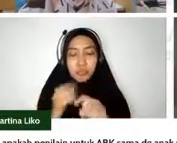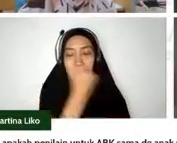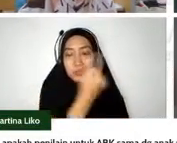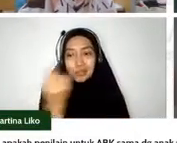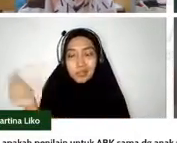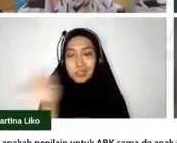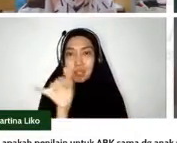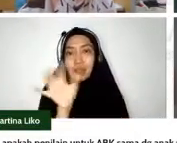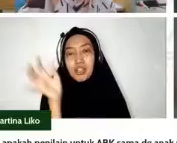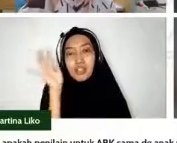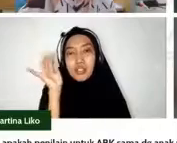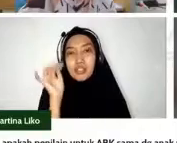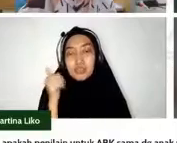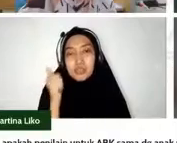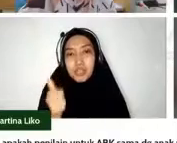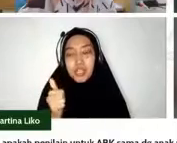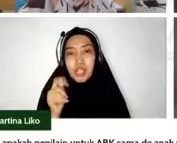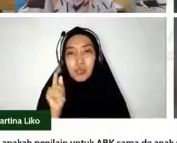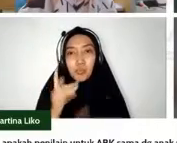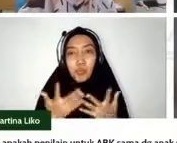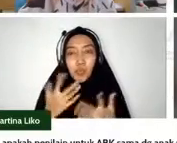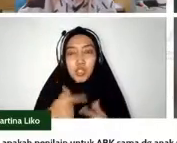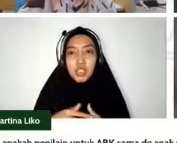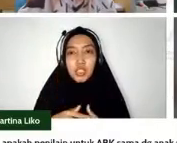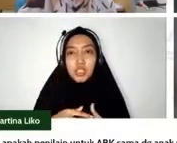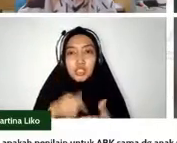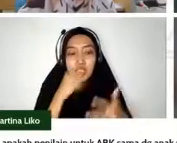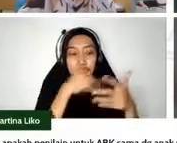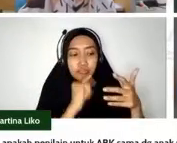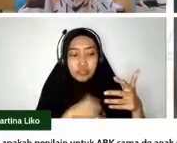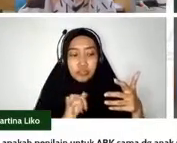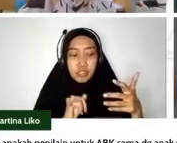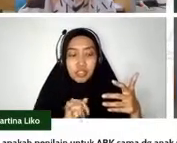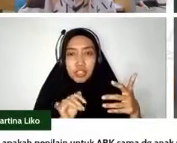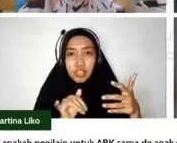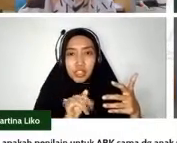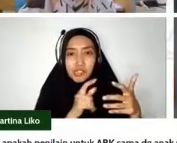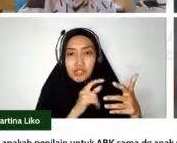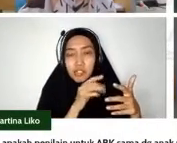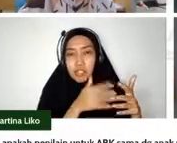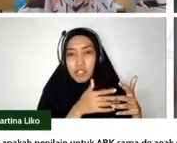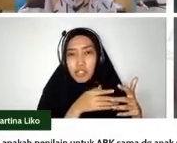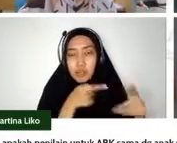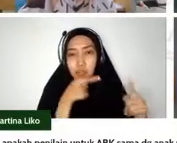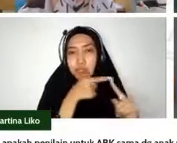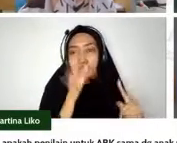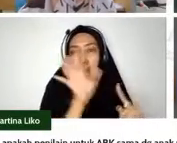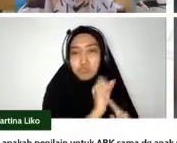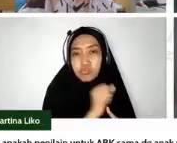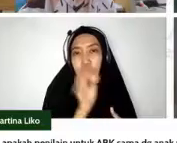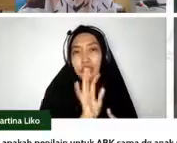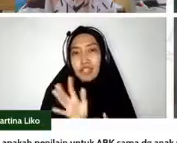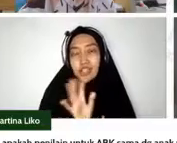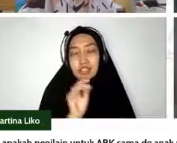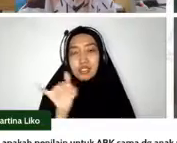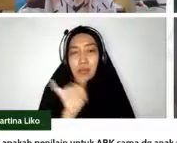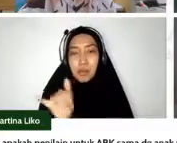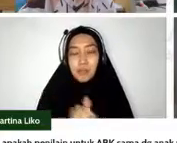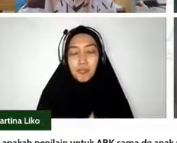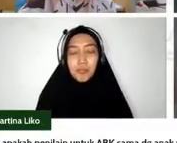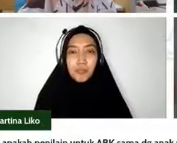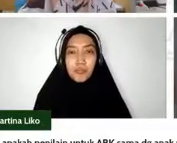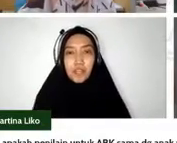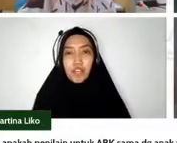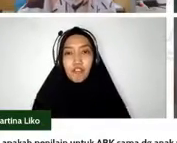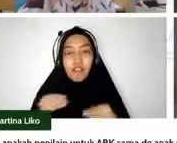khusus. Walaupun instrumen yang kita gunakan juga sebaiknya tidak sama begitu. Demikian kalau menurut saya, tetap kita